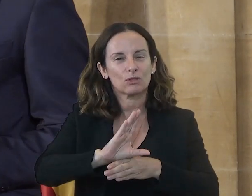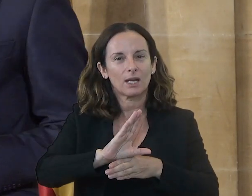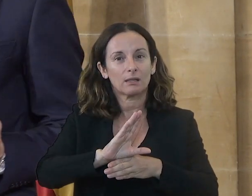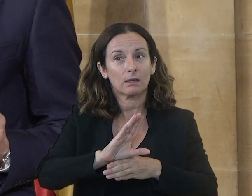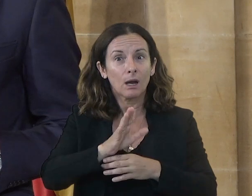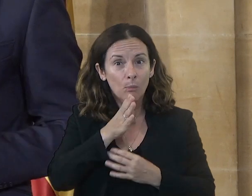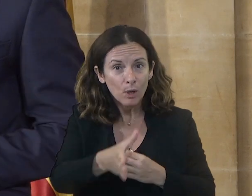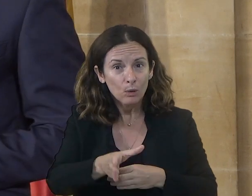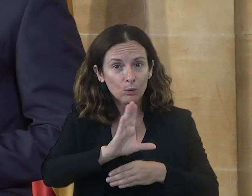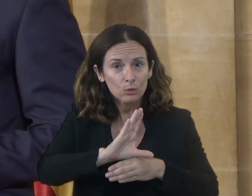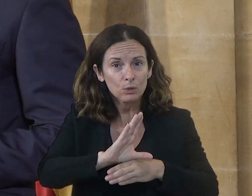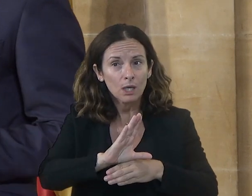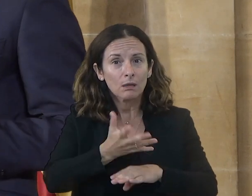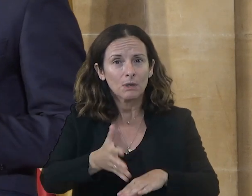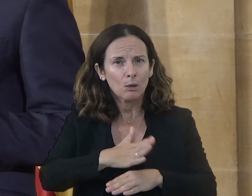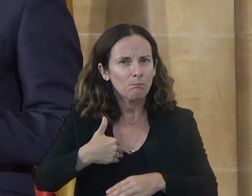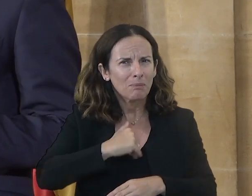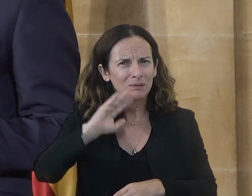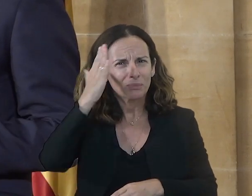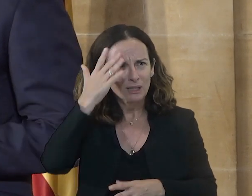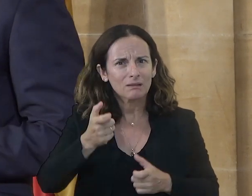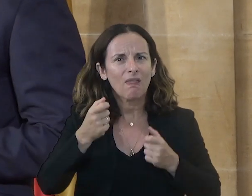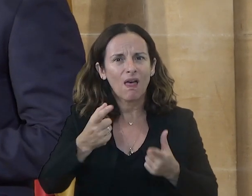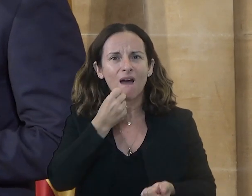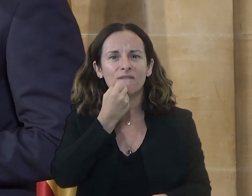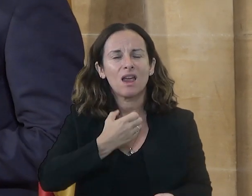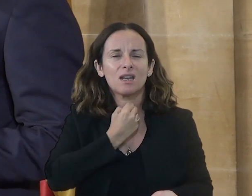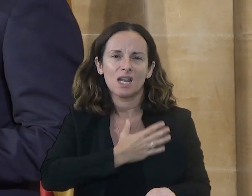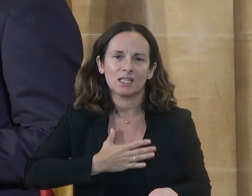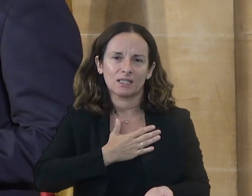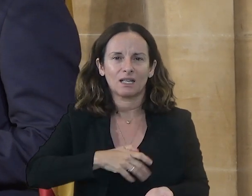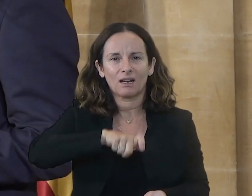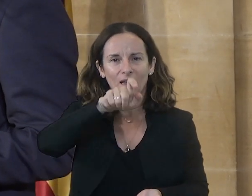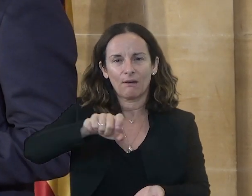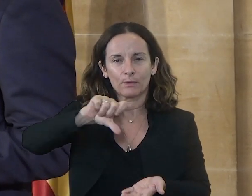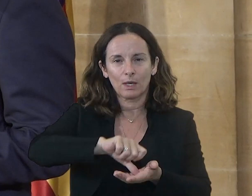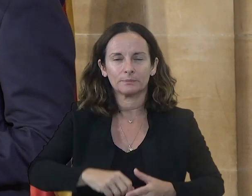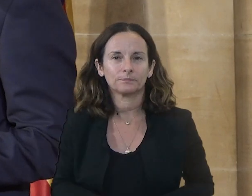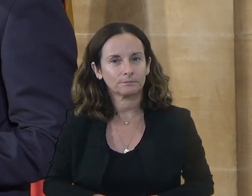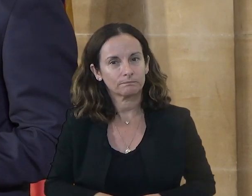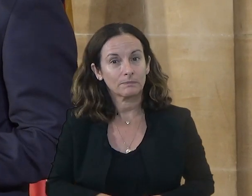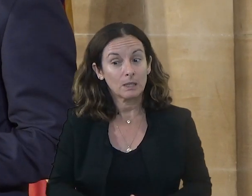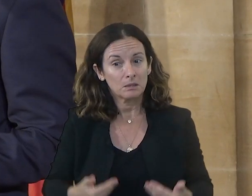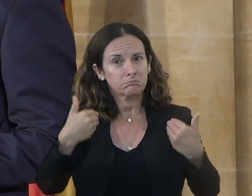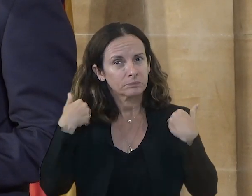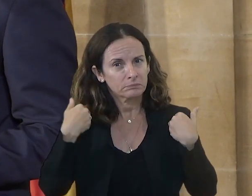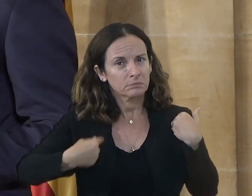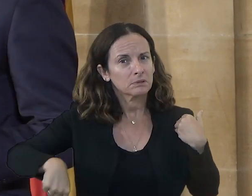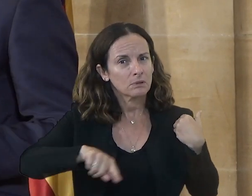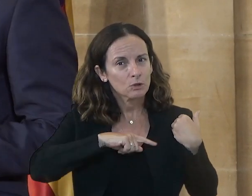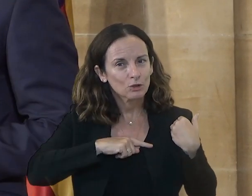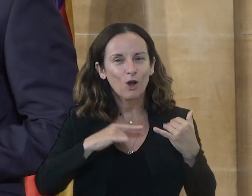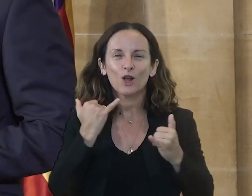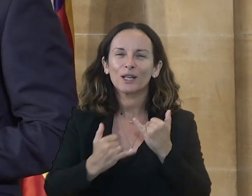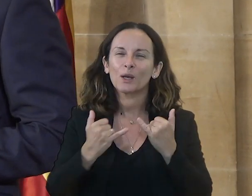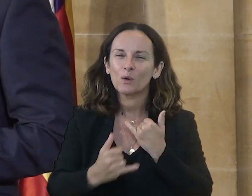veritable govern de tots els mallorquins i que té un paper fonamental en el benestar de tots els nostres ciutadans. És la